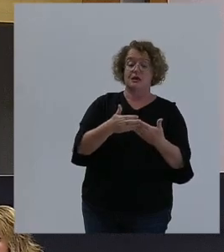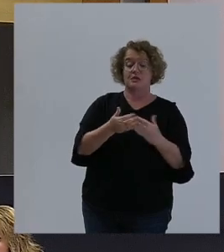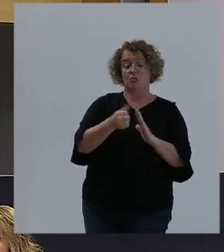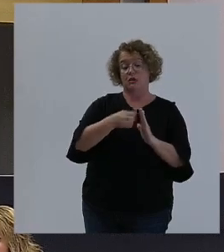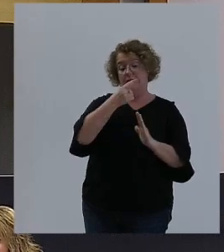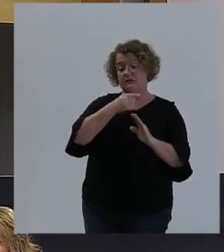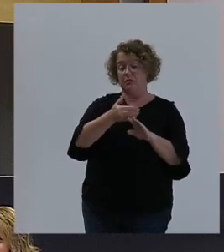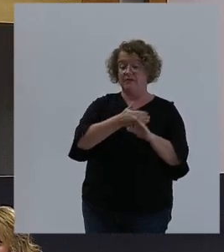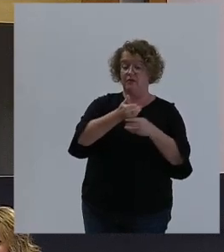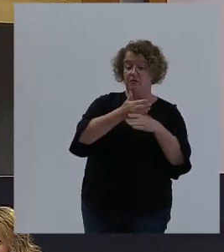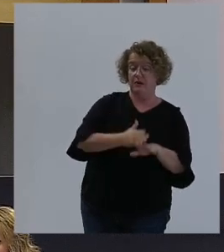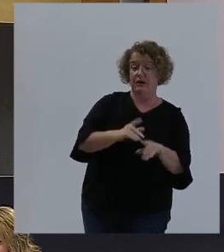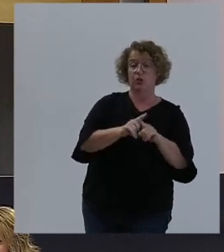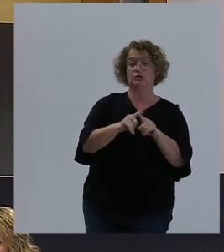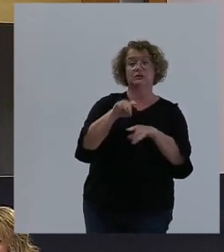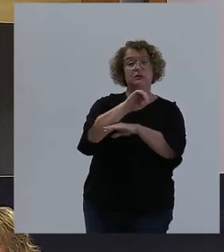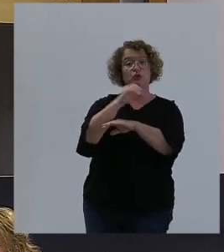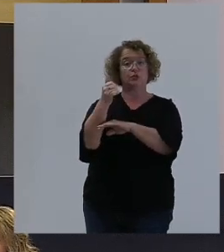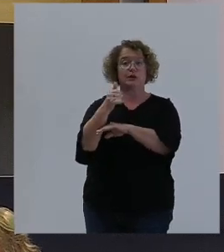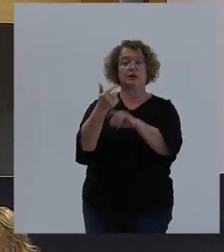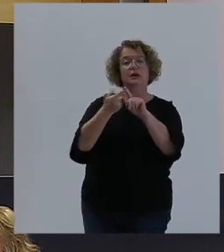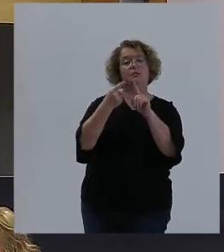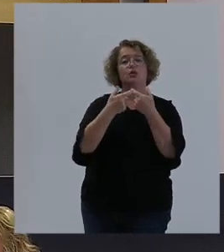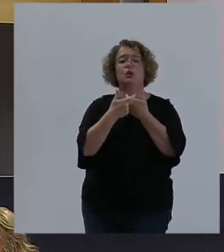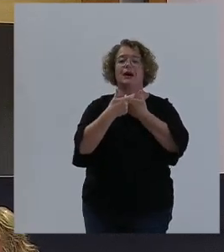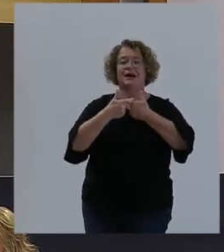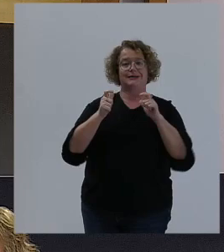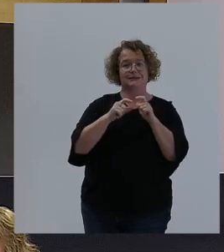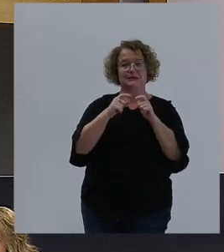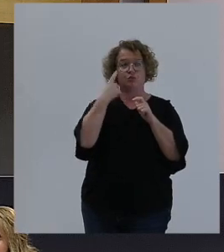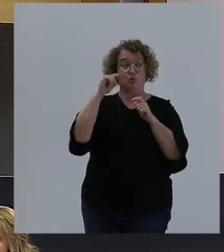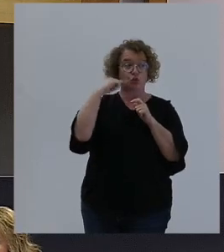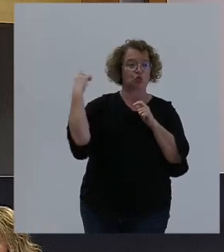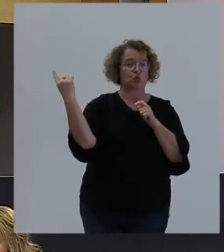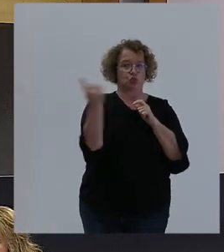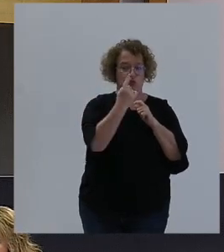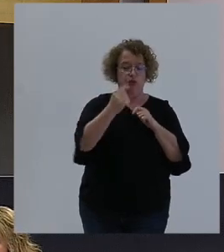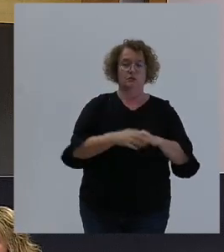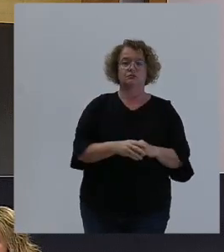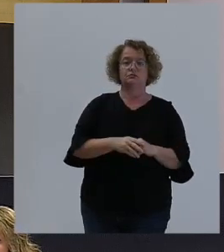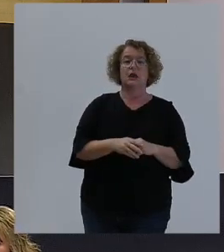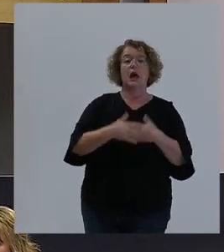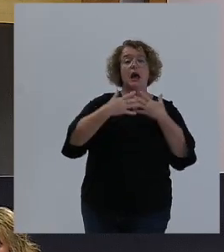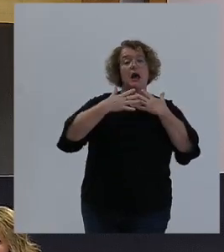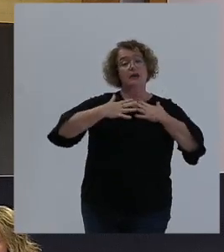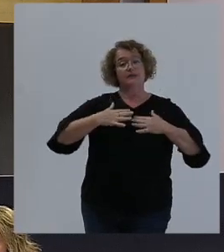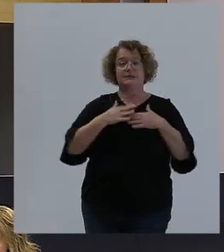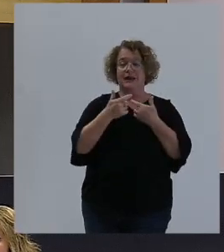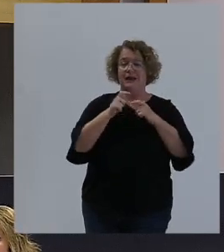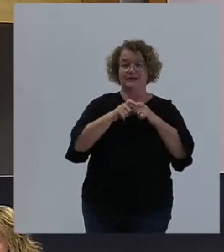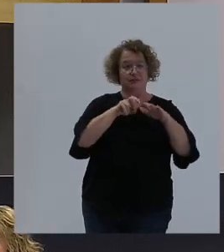niveau de nos environnements numériques, cette question de l'accessibilité pour vraiment prendre soin de tous les usagers. Sur l'accessibilité physique, là